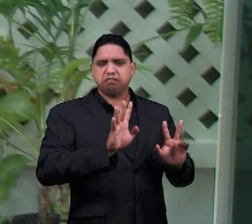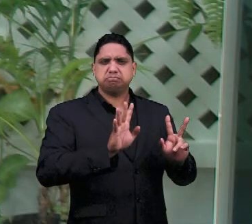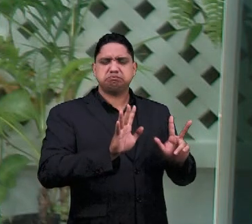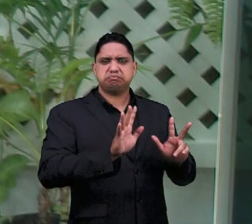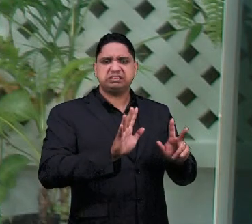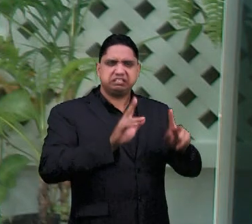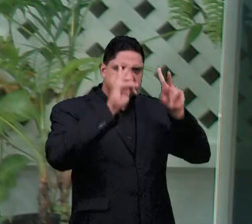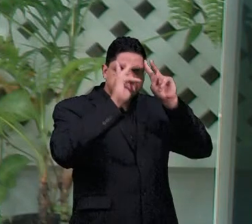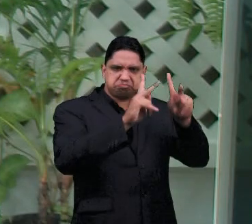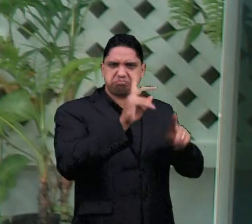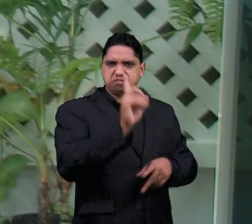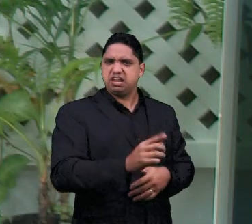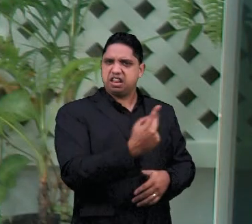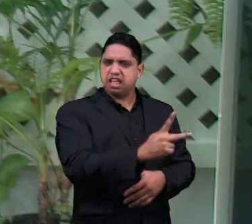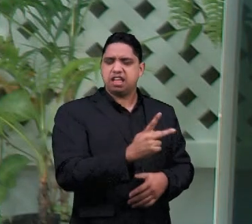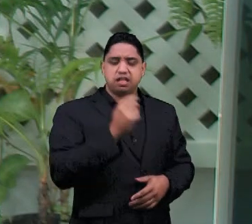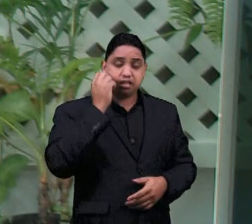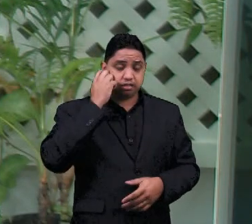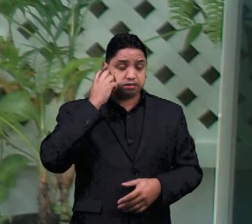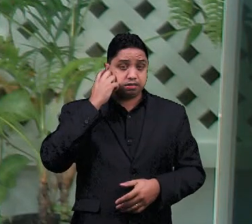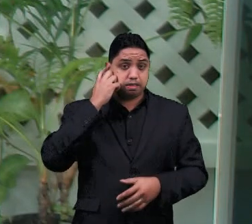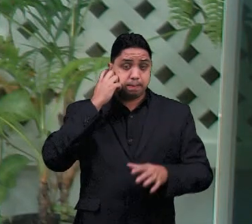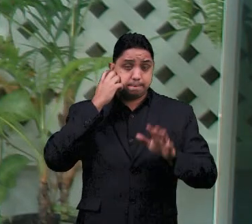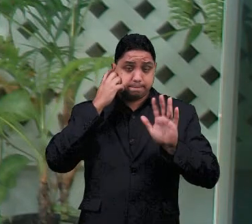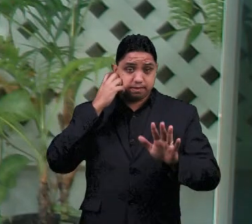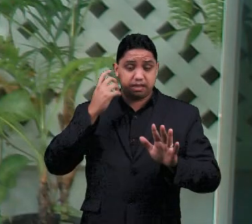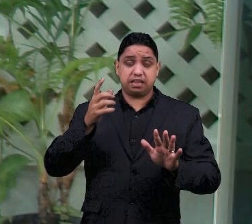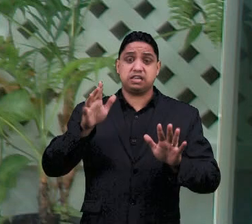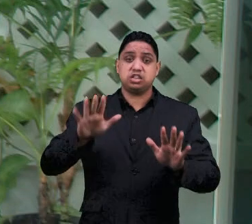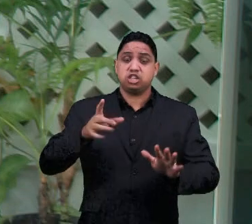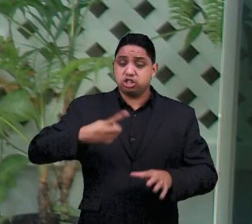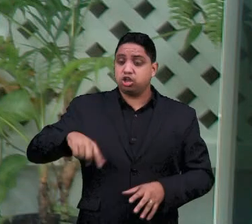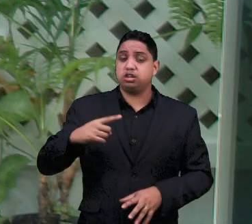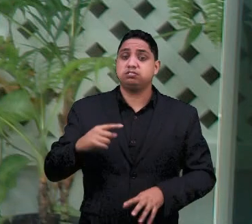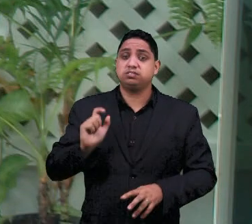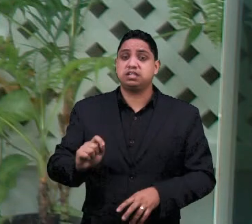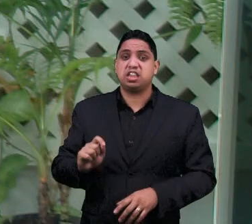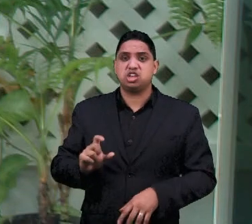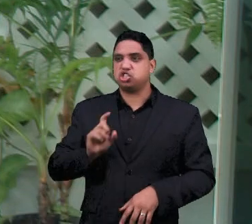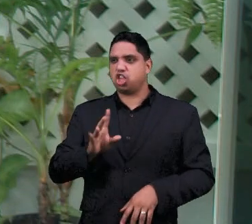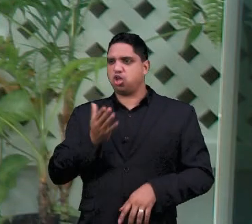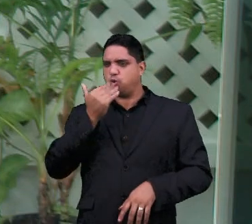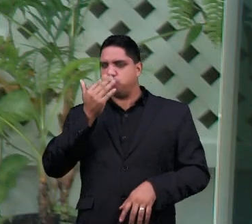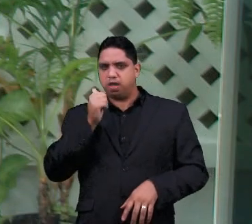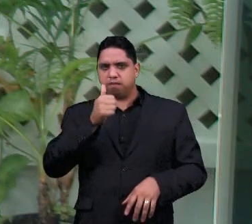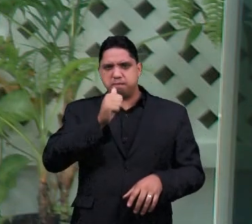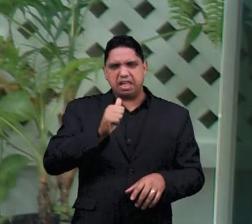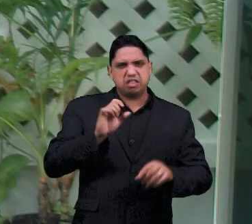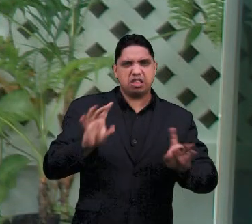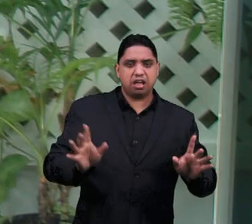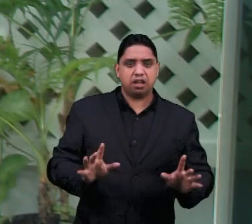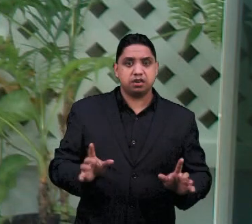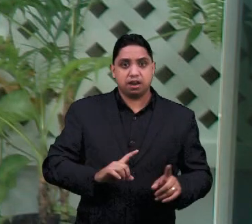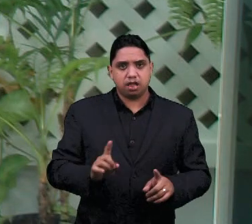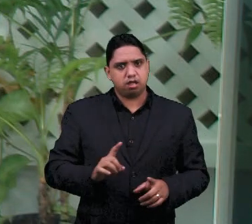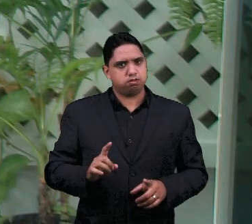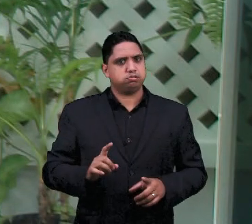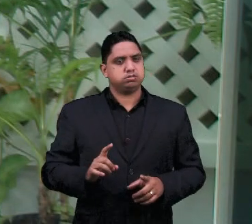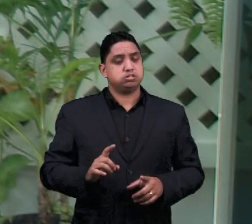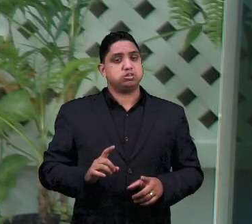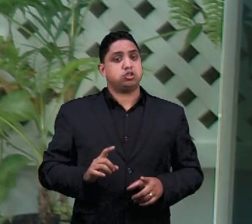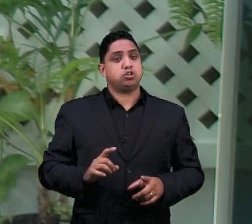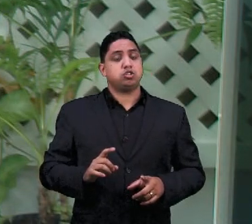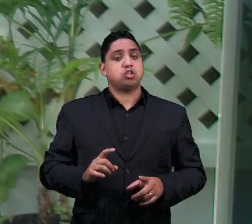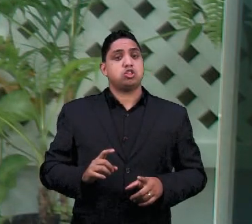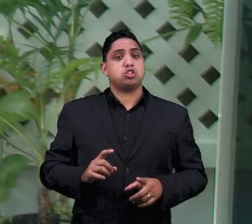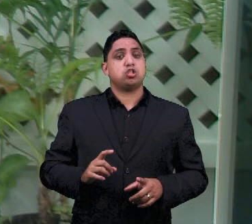demain, faites cela. Mais ce que nous comprenons, c'est que ce n'est pas celle-là notre position.